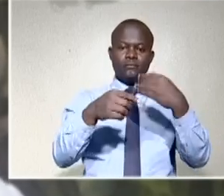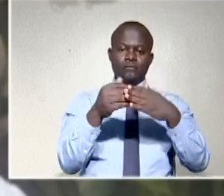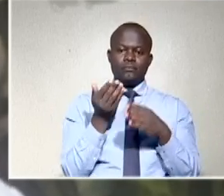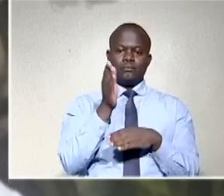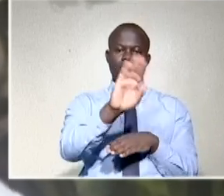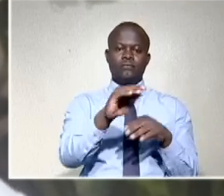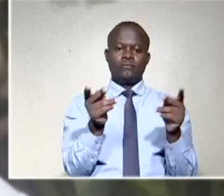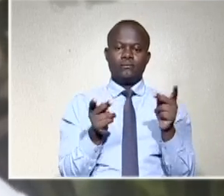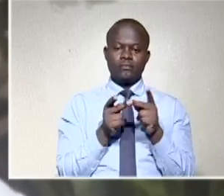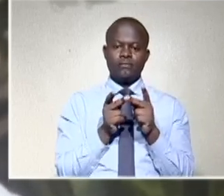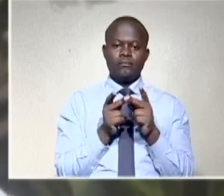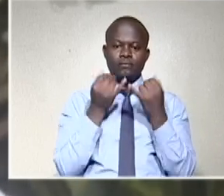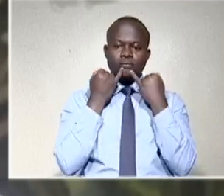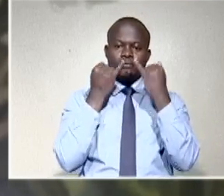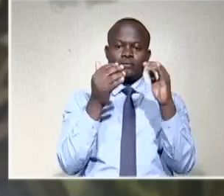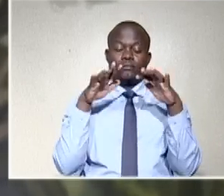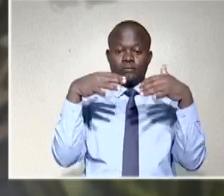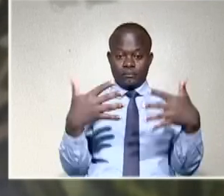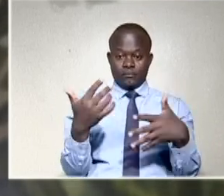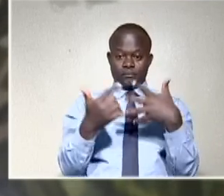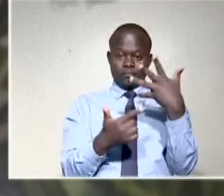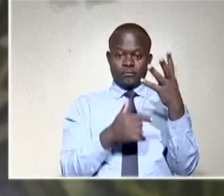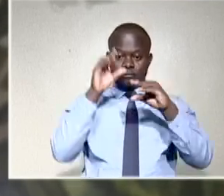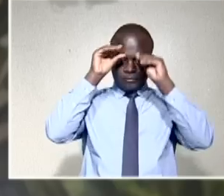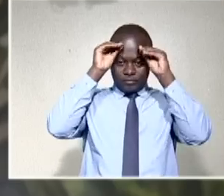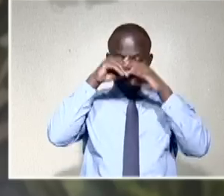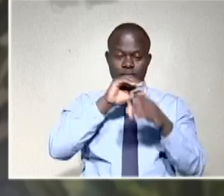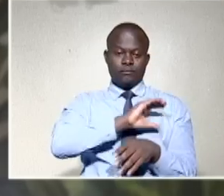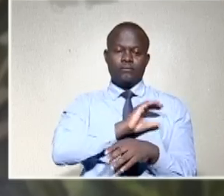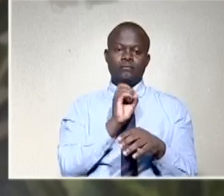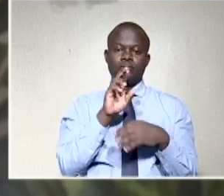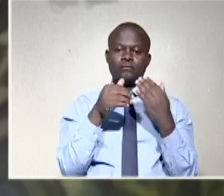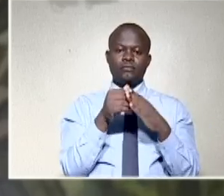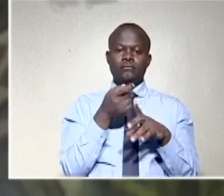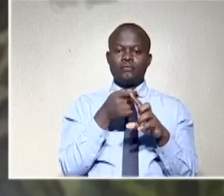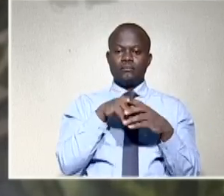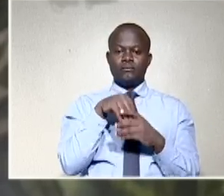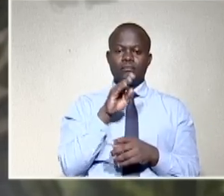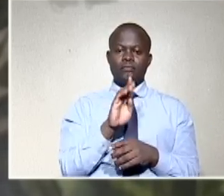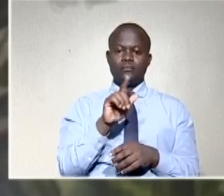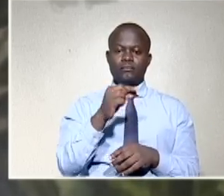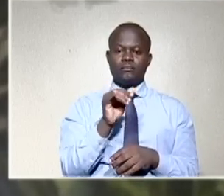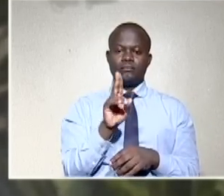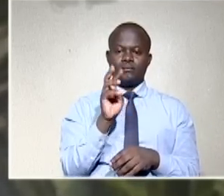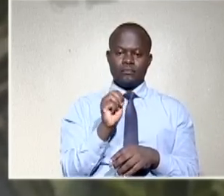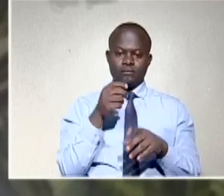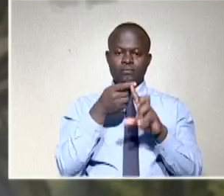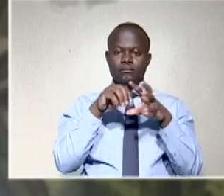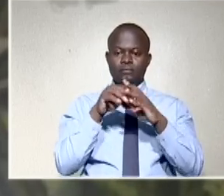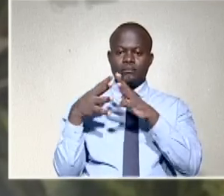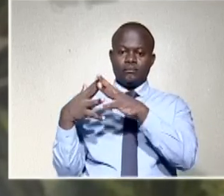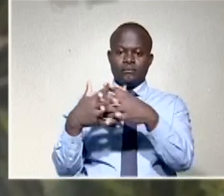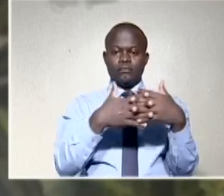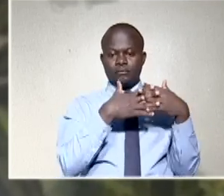ahantu iwacu tukanababwira ukuntu bimeze ibintu twiga muri Canada cyangwa nimbuva muri Belgium cyangwa nimbuva muri United States